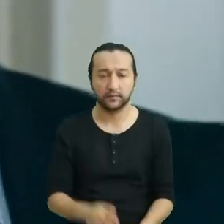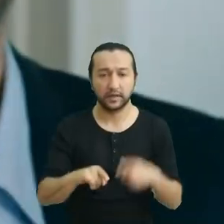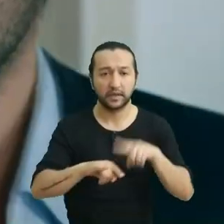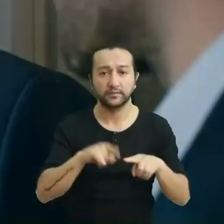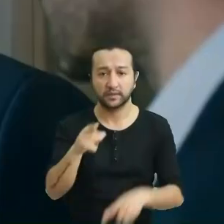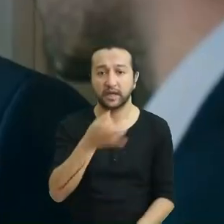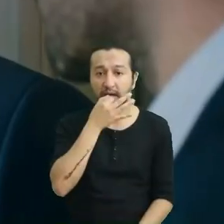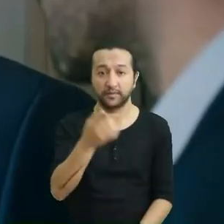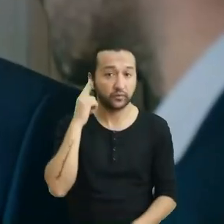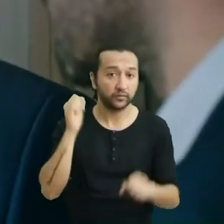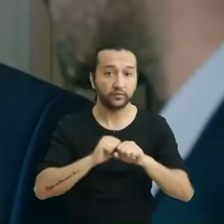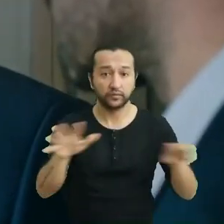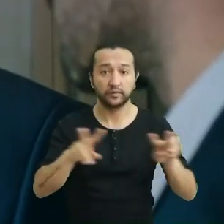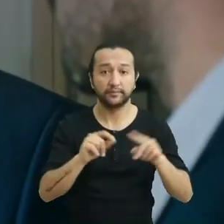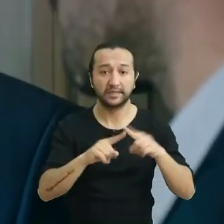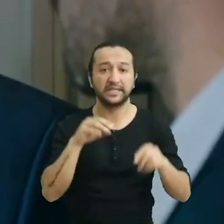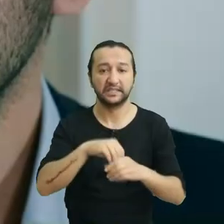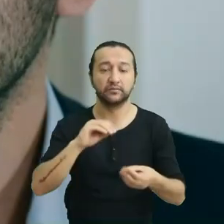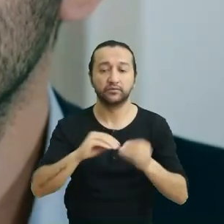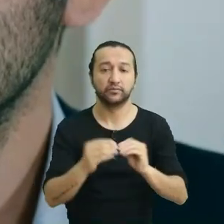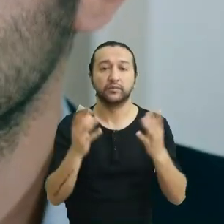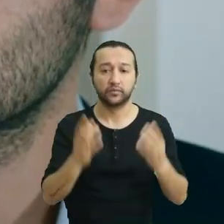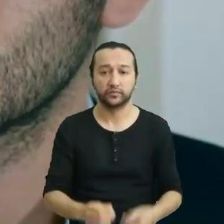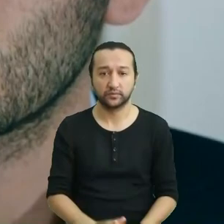Hamza bu haber duyulursa teşkilat için sıkıntı olur.